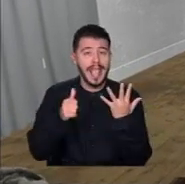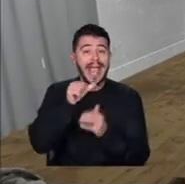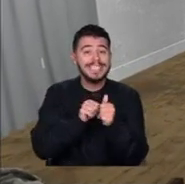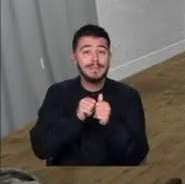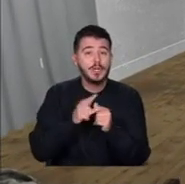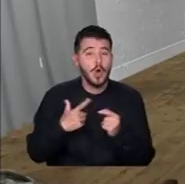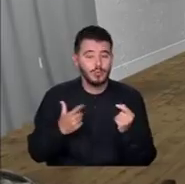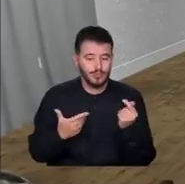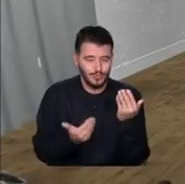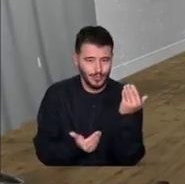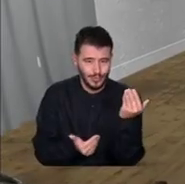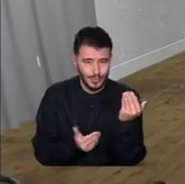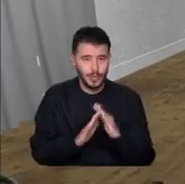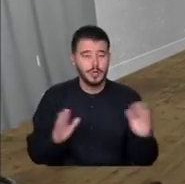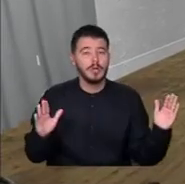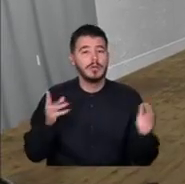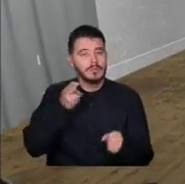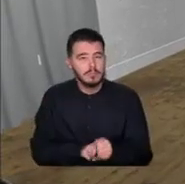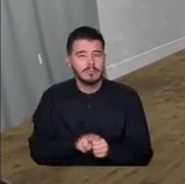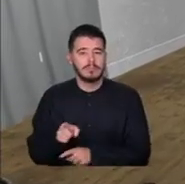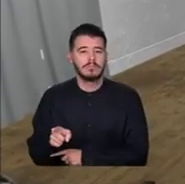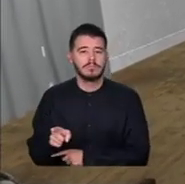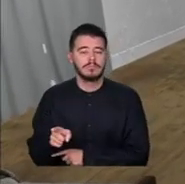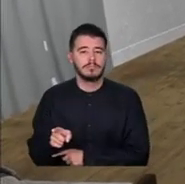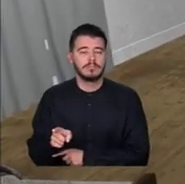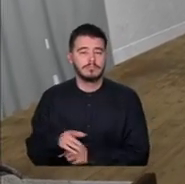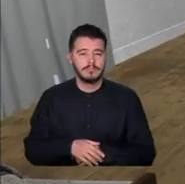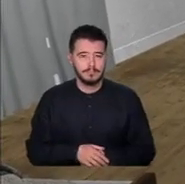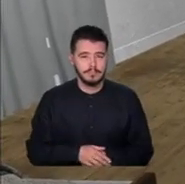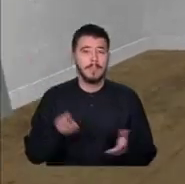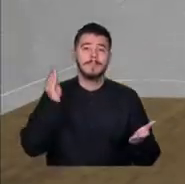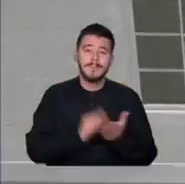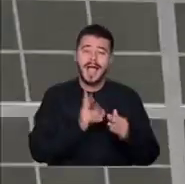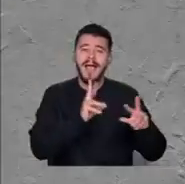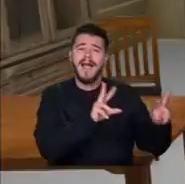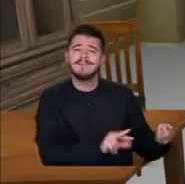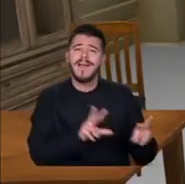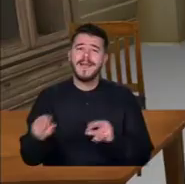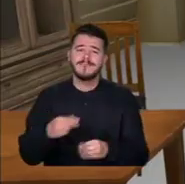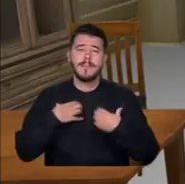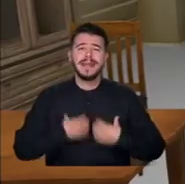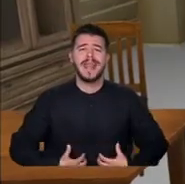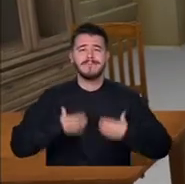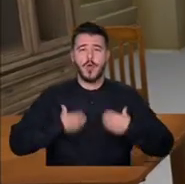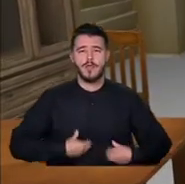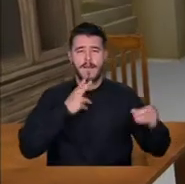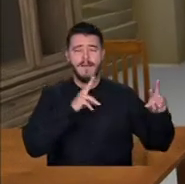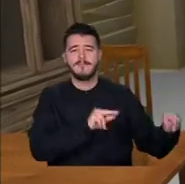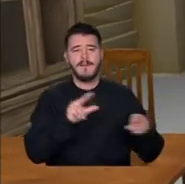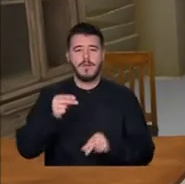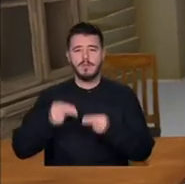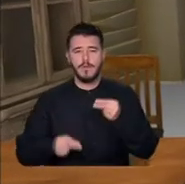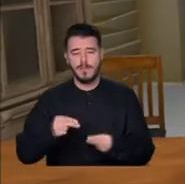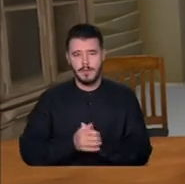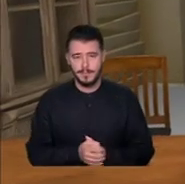διάμεση πνευμονίτιδα. Είναι το δεύτερο στη σειρά. Το επόμενο παιδί που χάνεται είναι